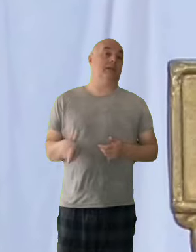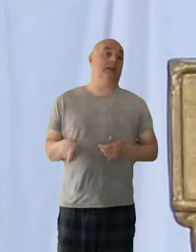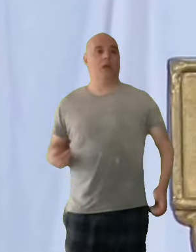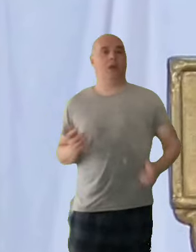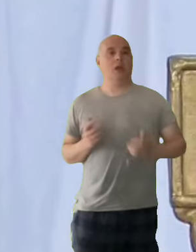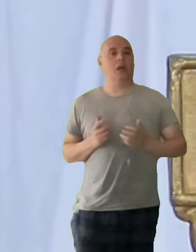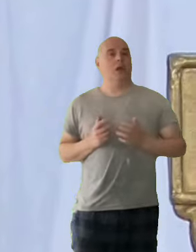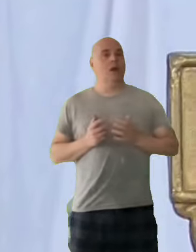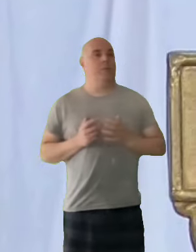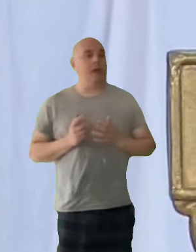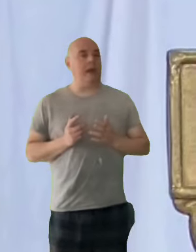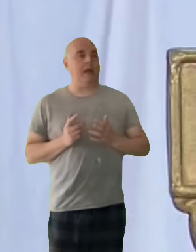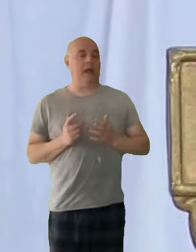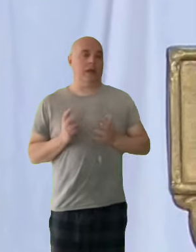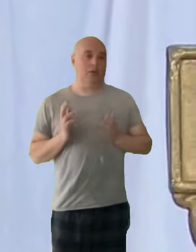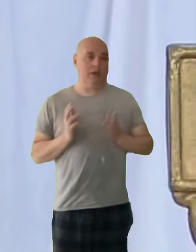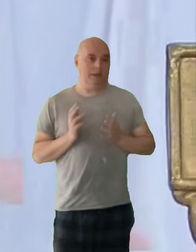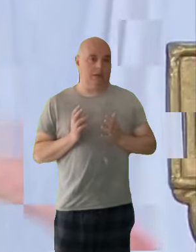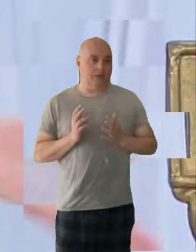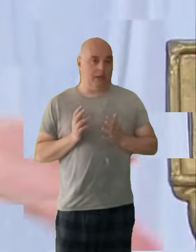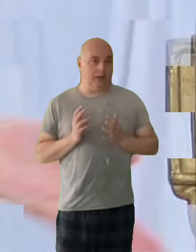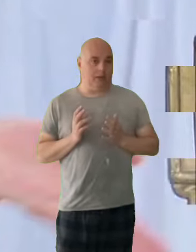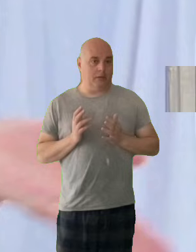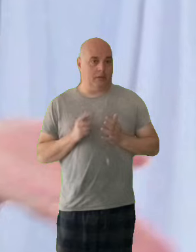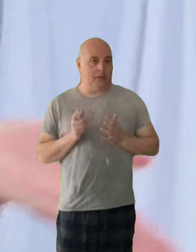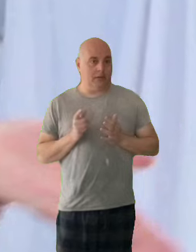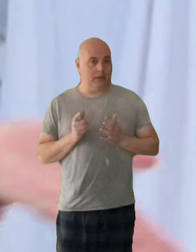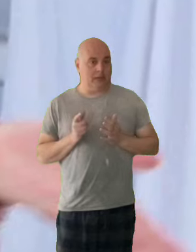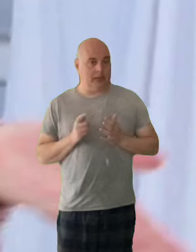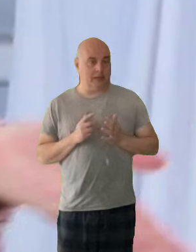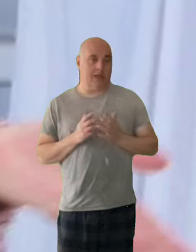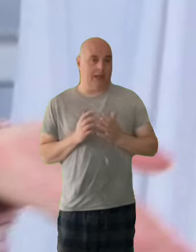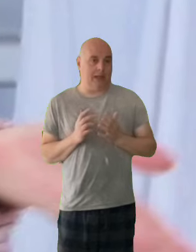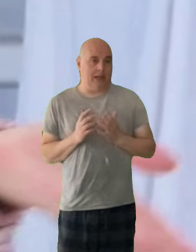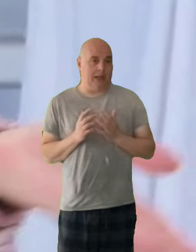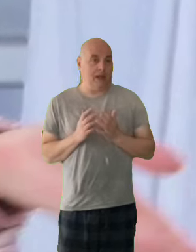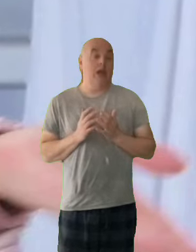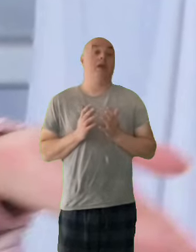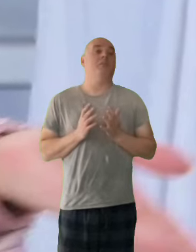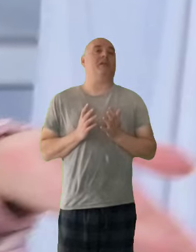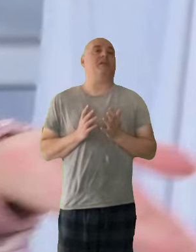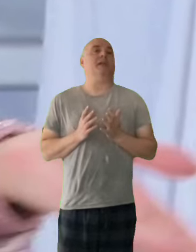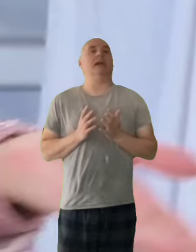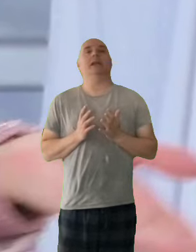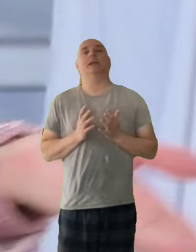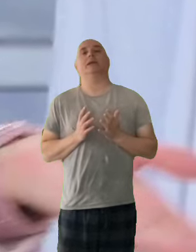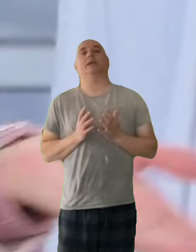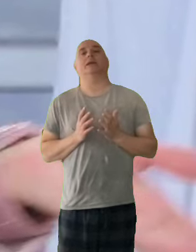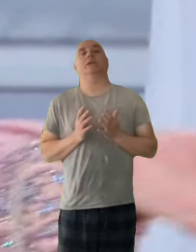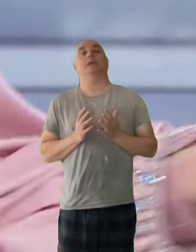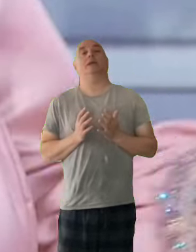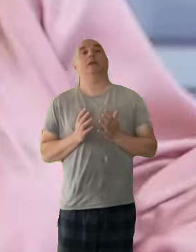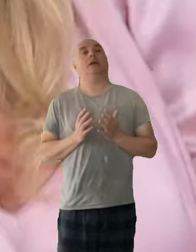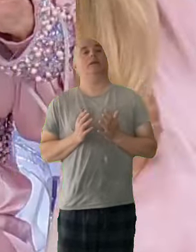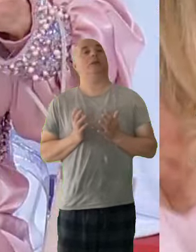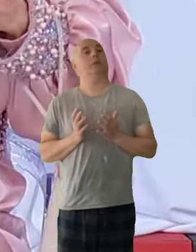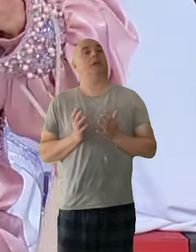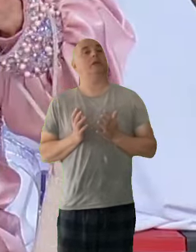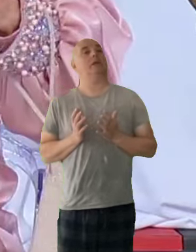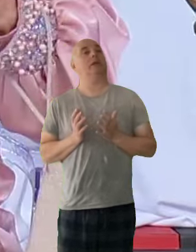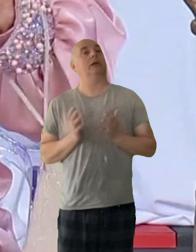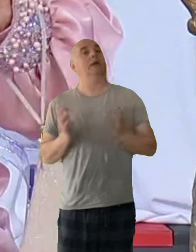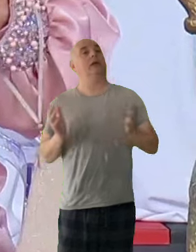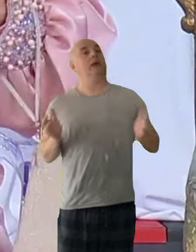vino solo perché non erano stati segnati sul conto di fronte alla realtà Tina Cipollari ha fatto un passo